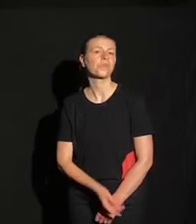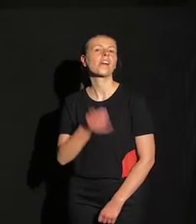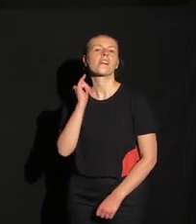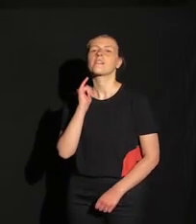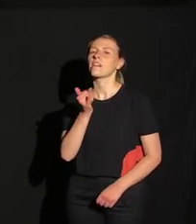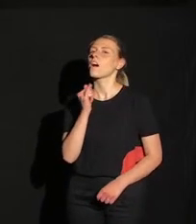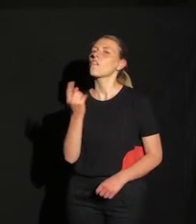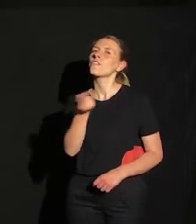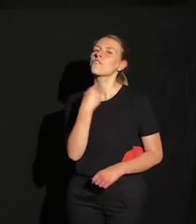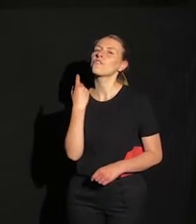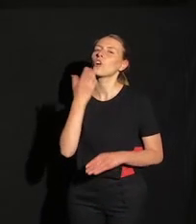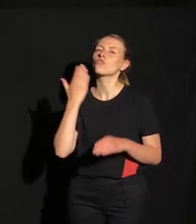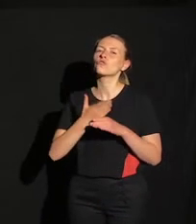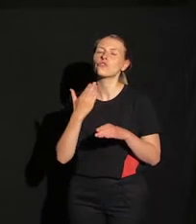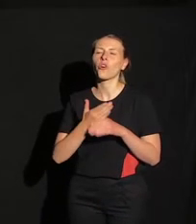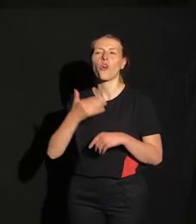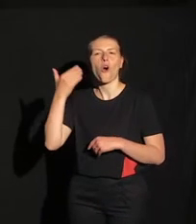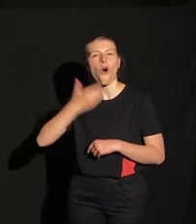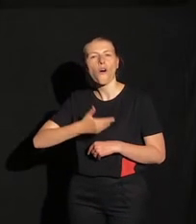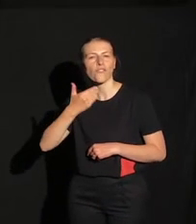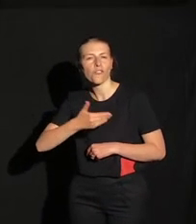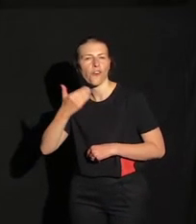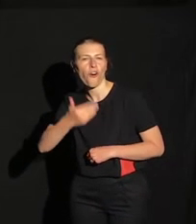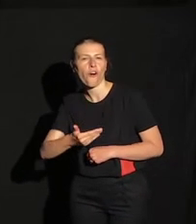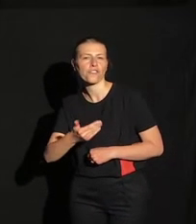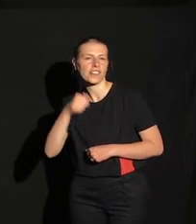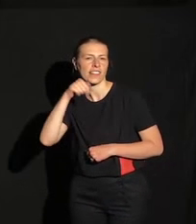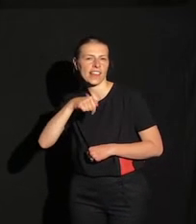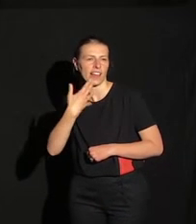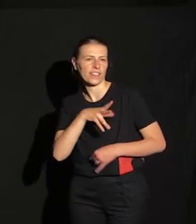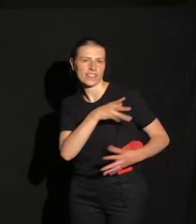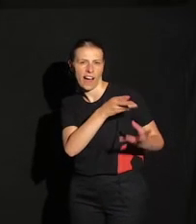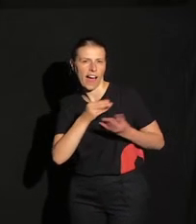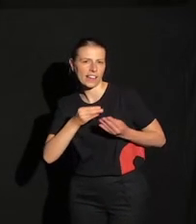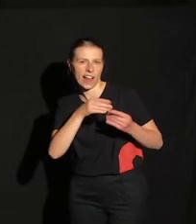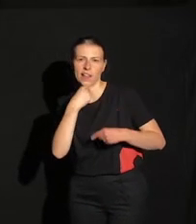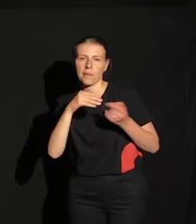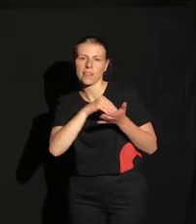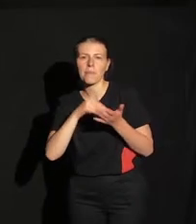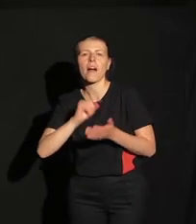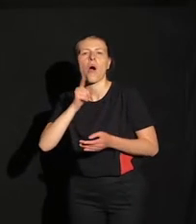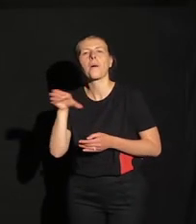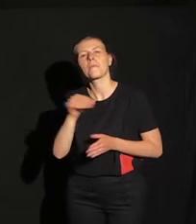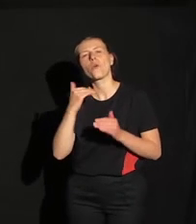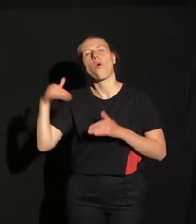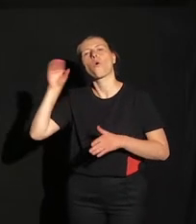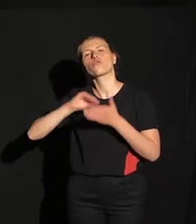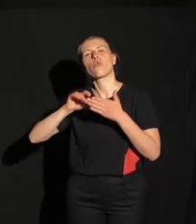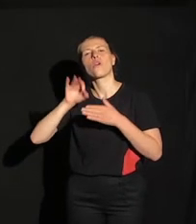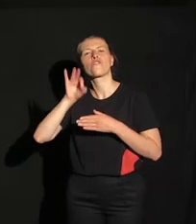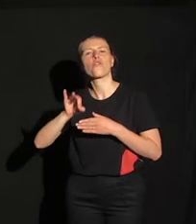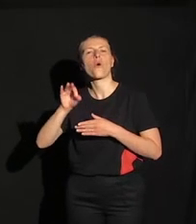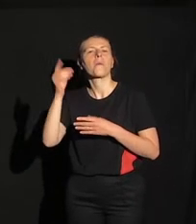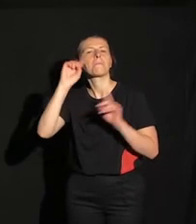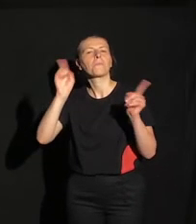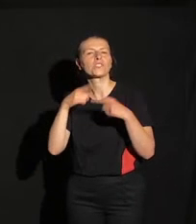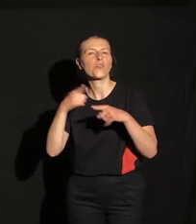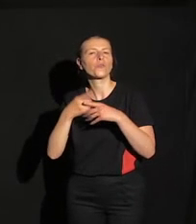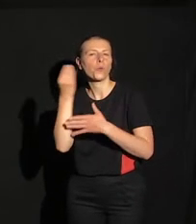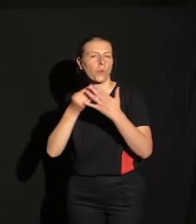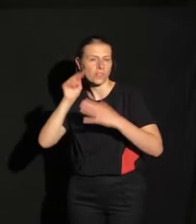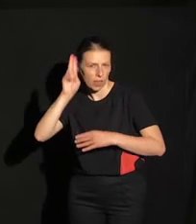oft in dieser Konstellation, auch mit der Hochschule für Musik und Theater, haben wir euch schon oft hier gehört und ihr habt auch richtig Stimmung